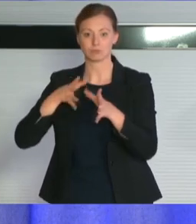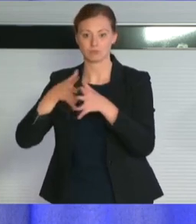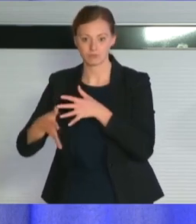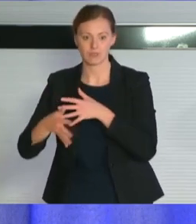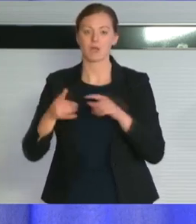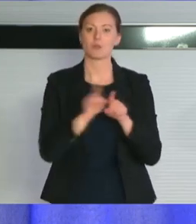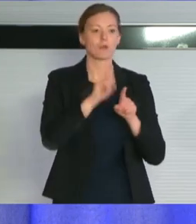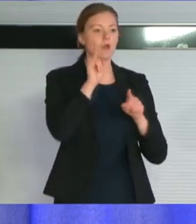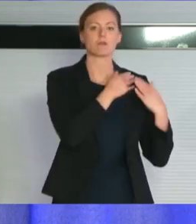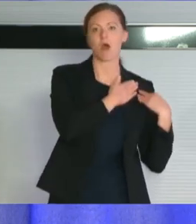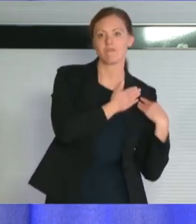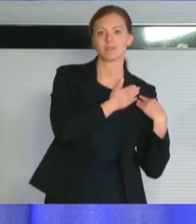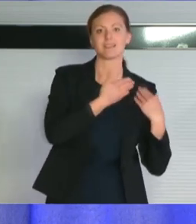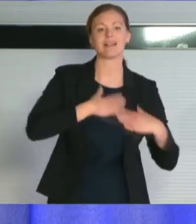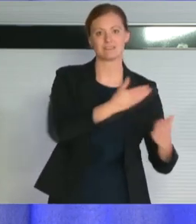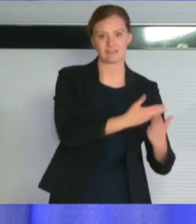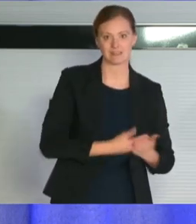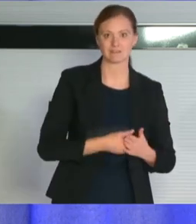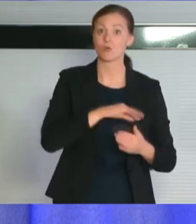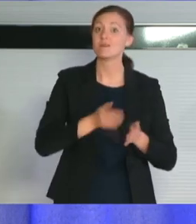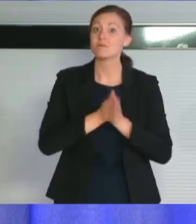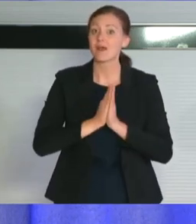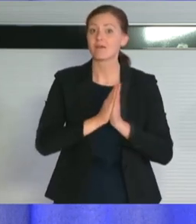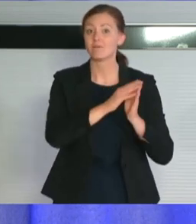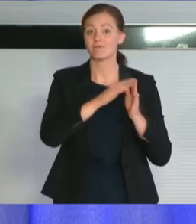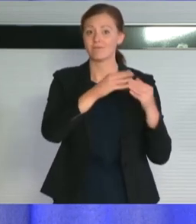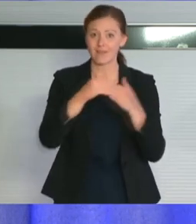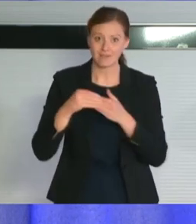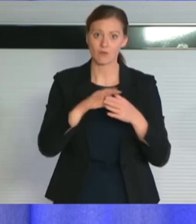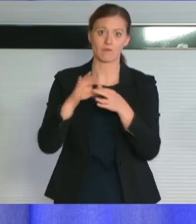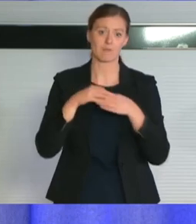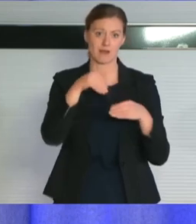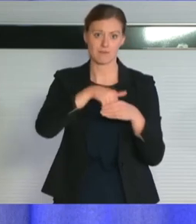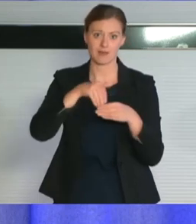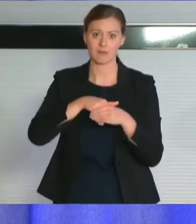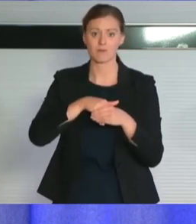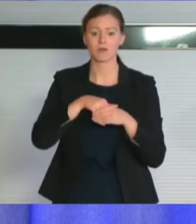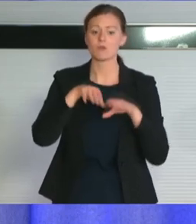også familiemedlemmer og venner om både å ta ansvar og om å bry seg.